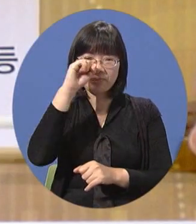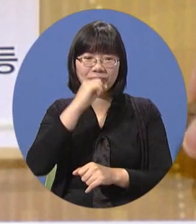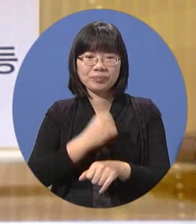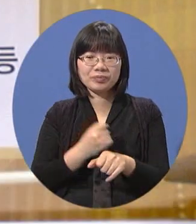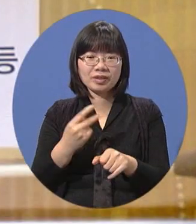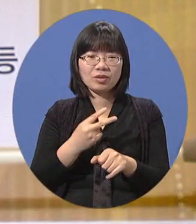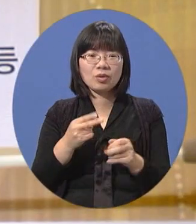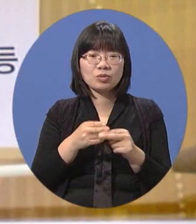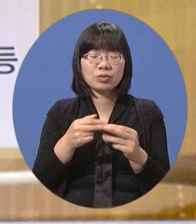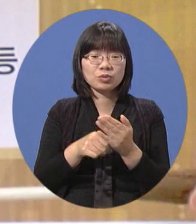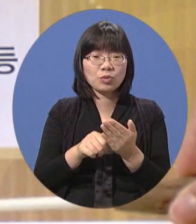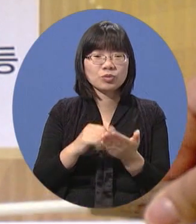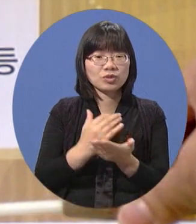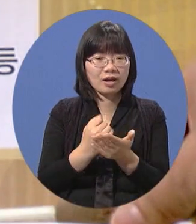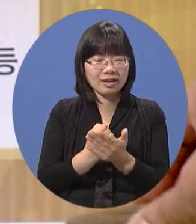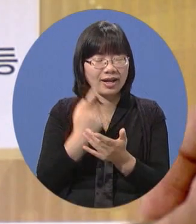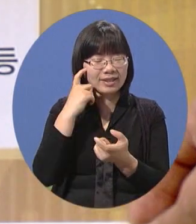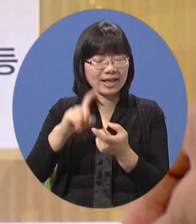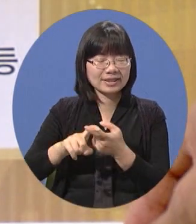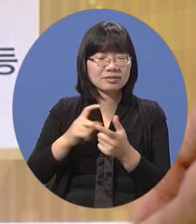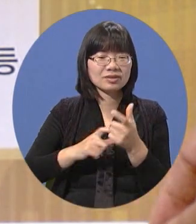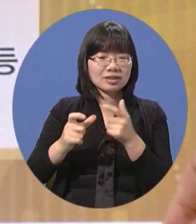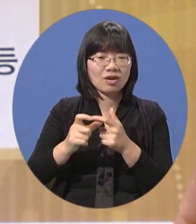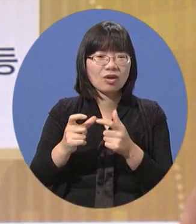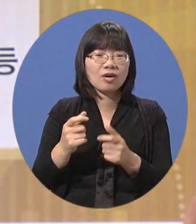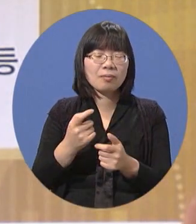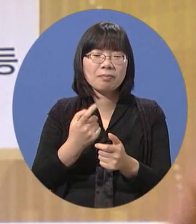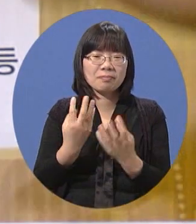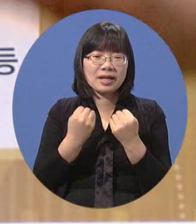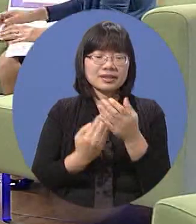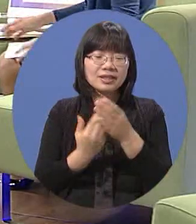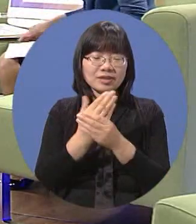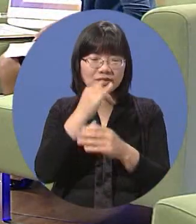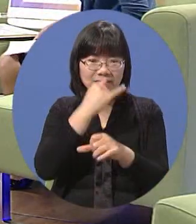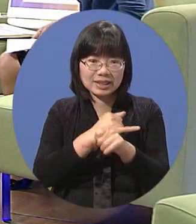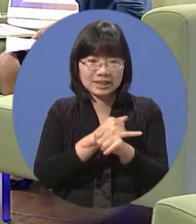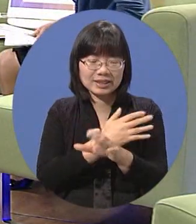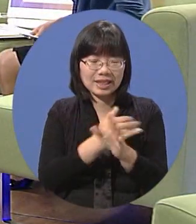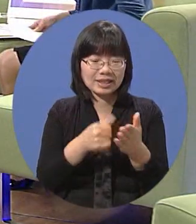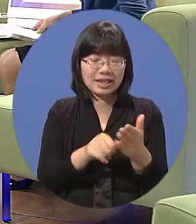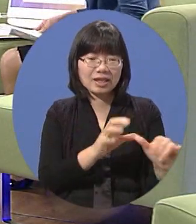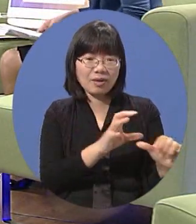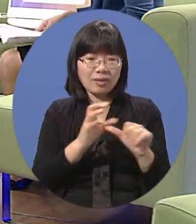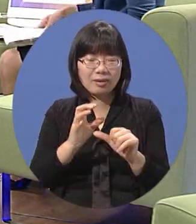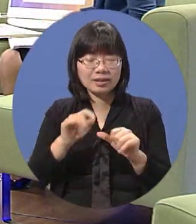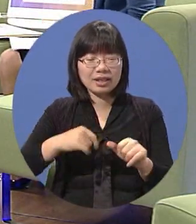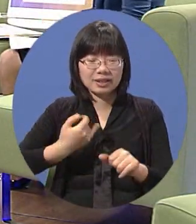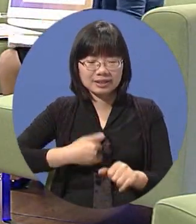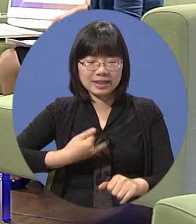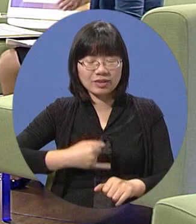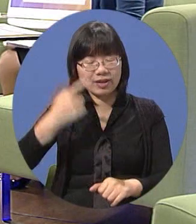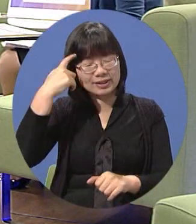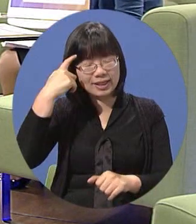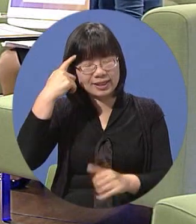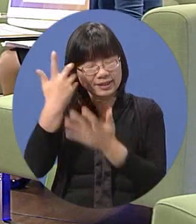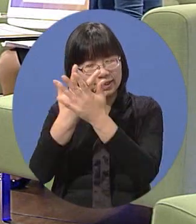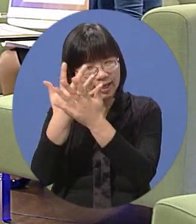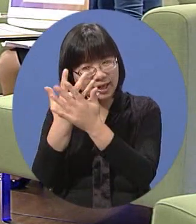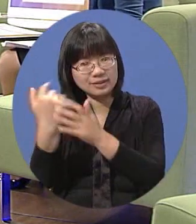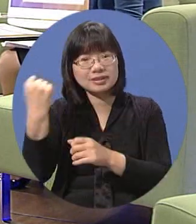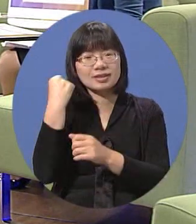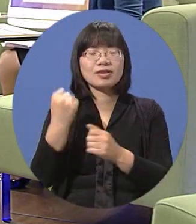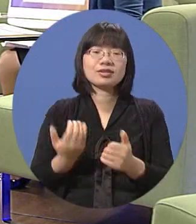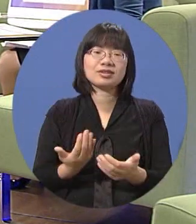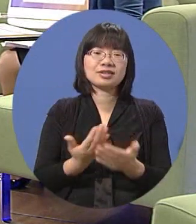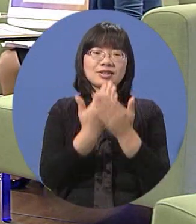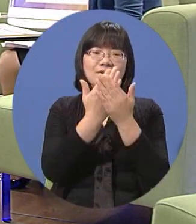그런 관심을 자극할 수 있는 그런 장난감을 이용하시는 것이 바로 아이들 상상력을 키우는 놀이가 되겠습니다. 그러네요. 네. 예.